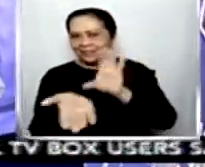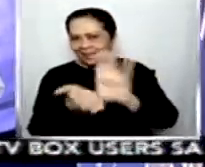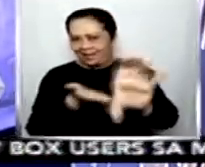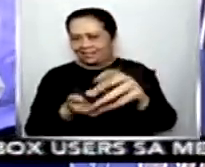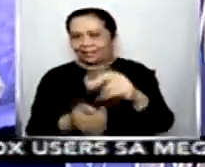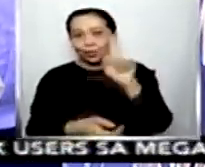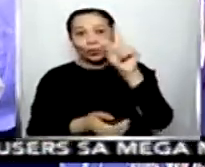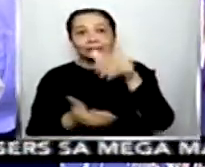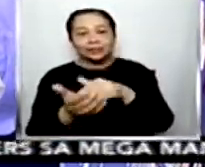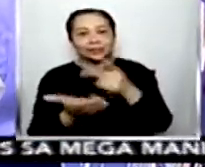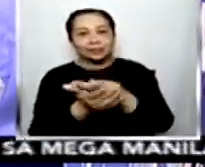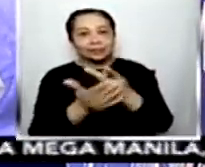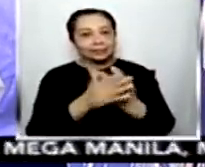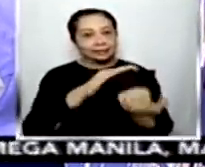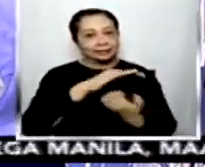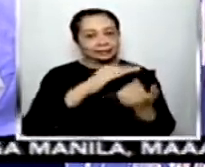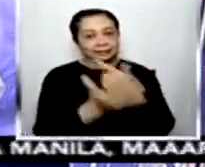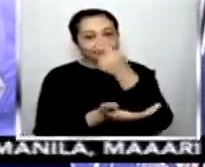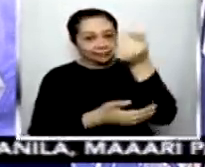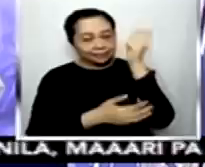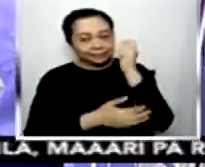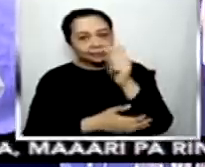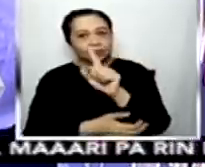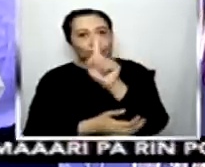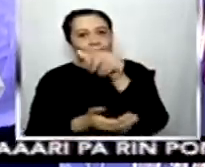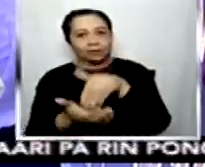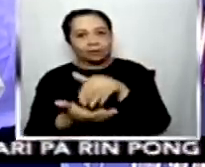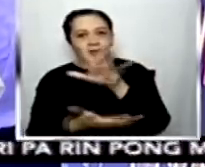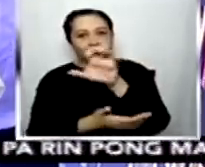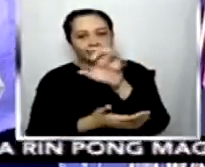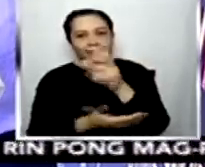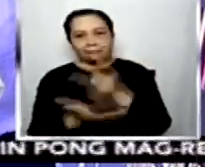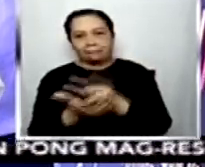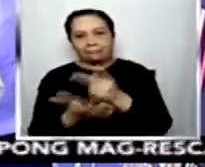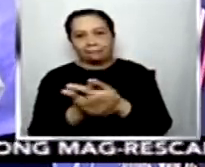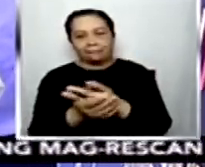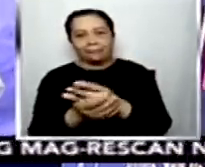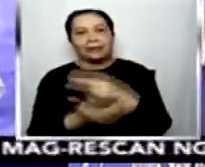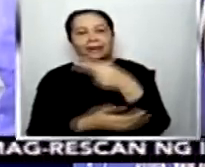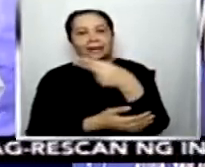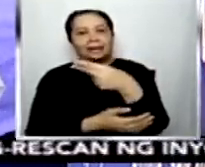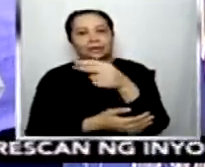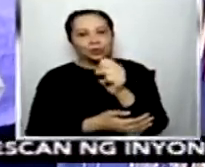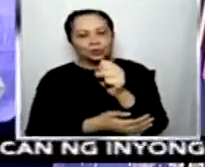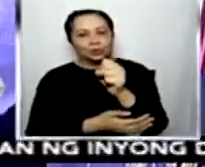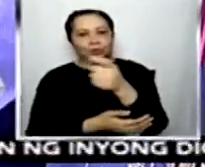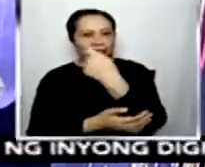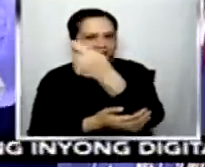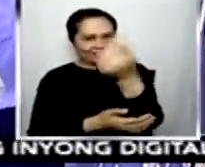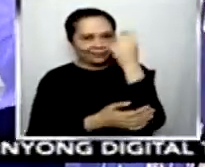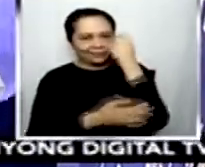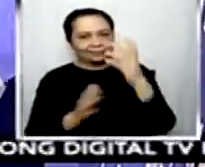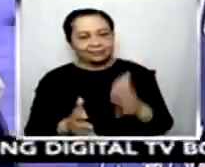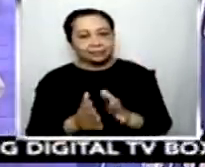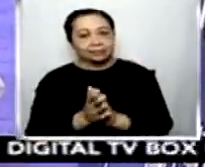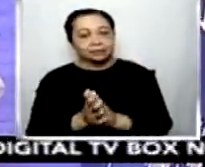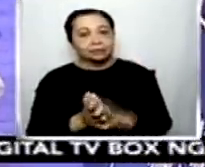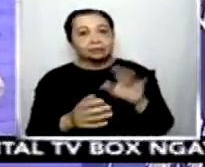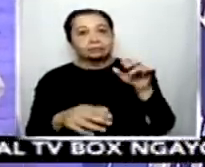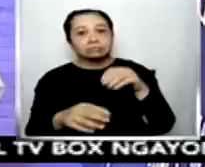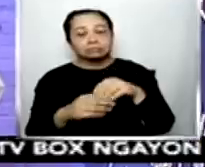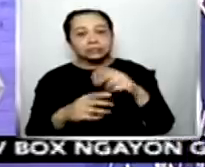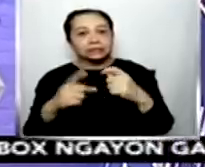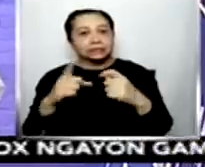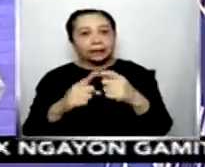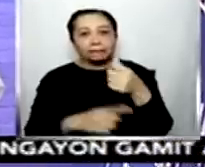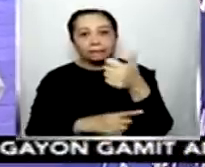sa mga elementary graduate habang 1,500 pesos naman ang mga high school graduate. Ang mga nasa top 10 naman